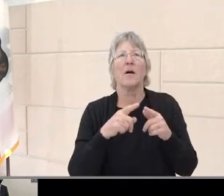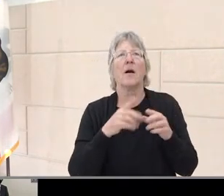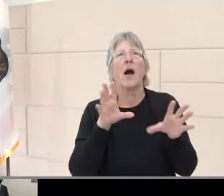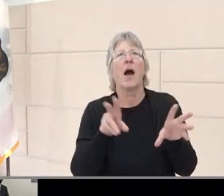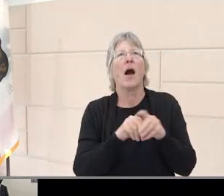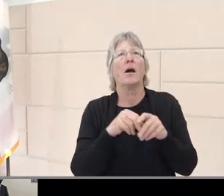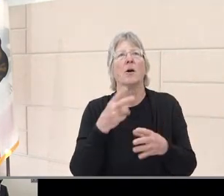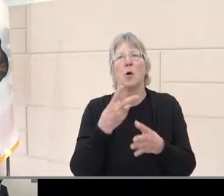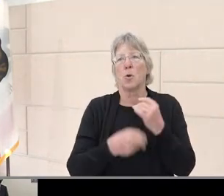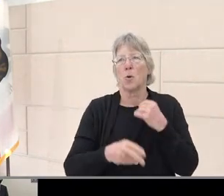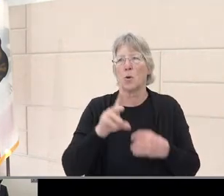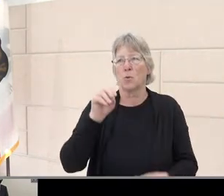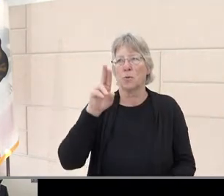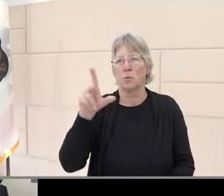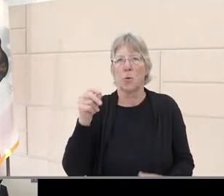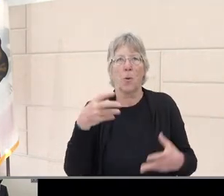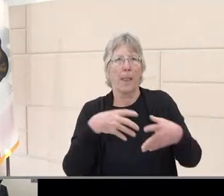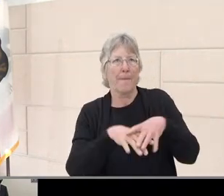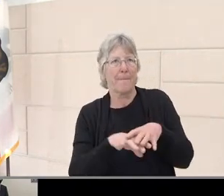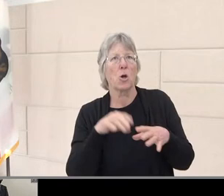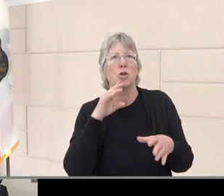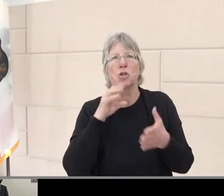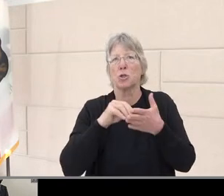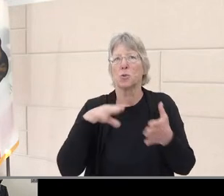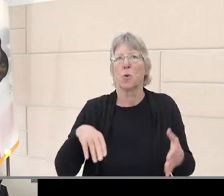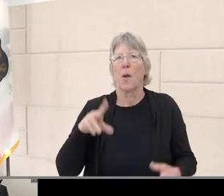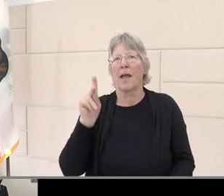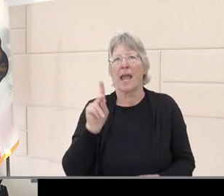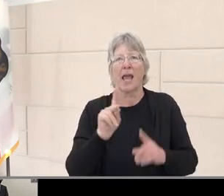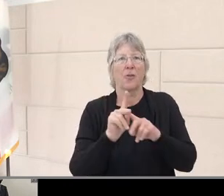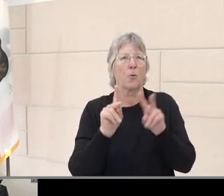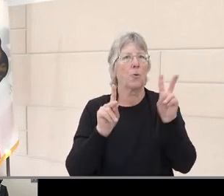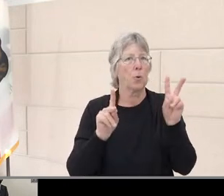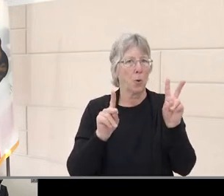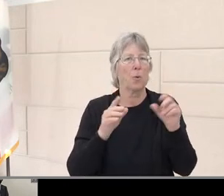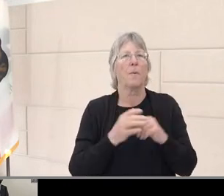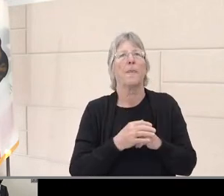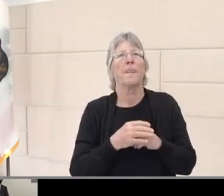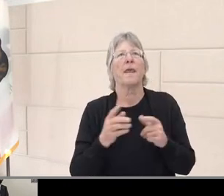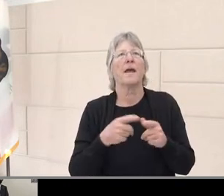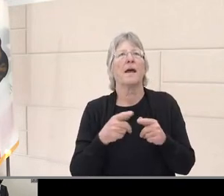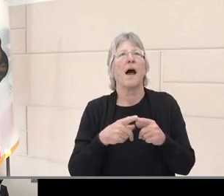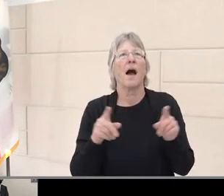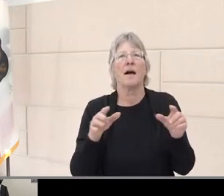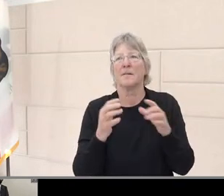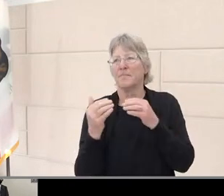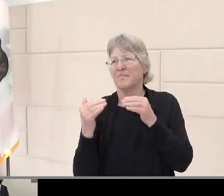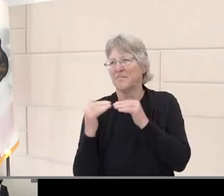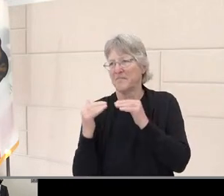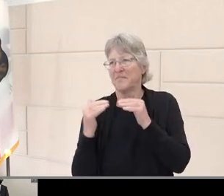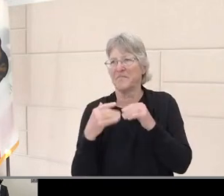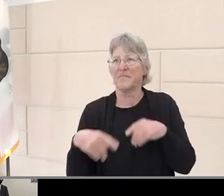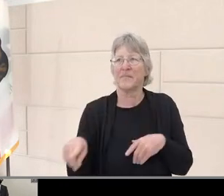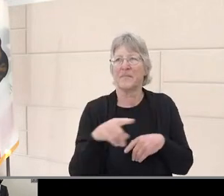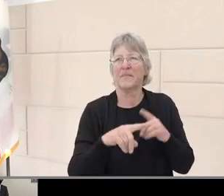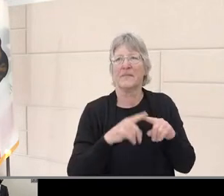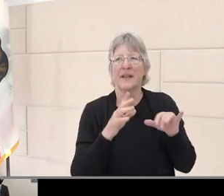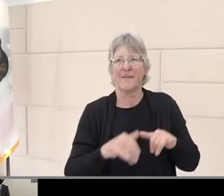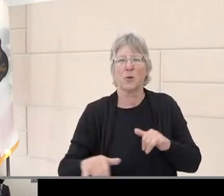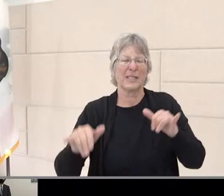ការអានតាមរយៈកម្មវិធី2ភាសាមាន2ភាសាដើម្បីផ្ដល់ជាឱ